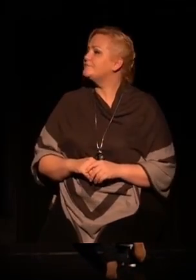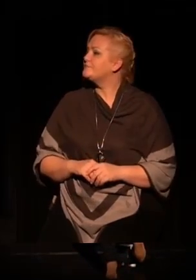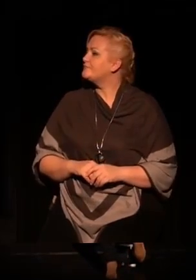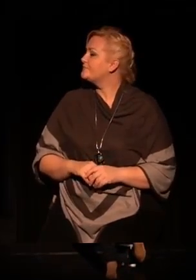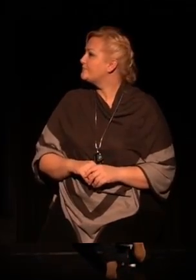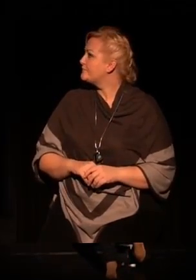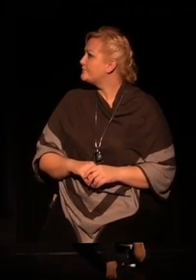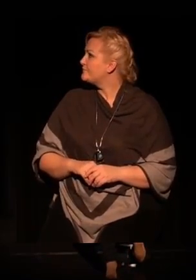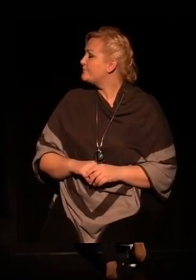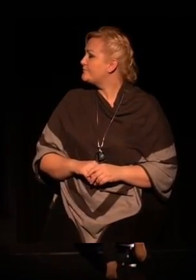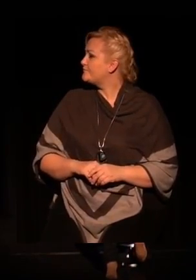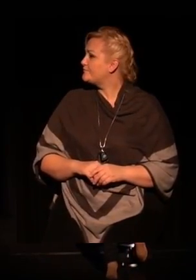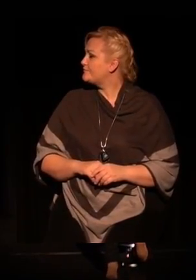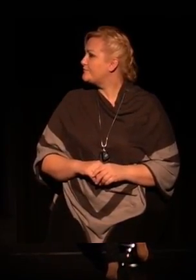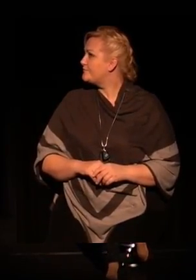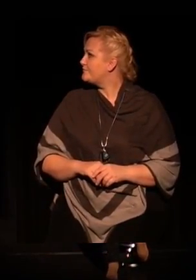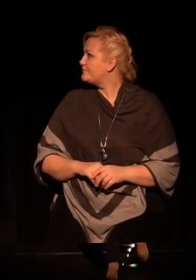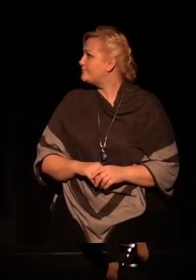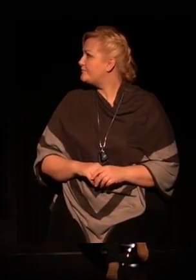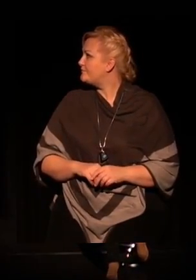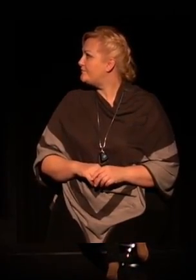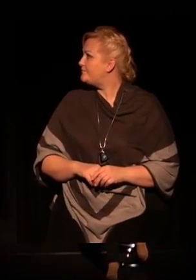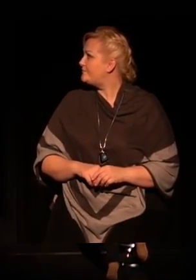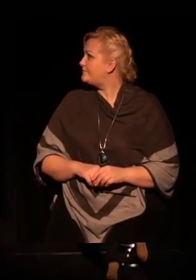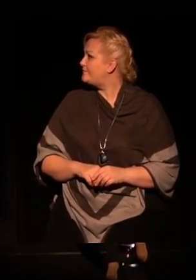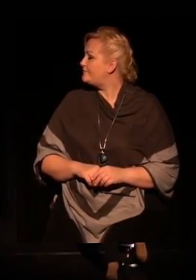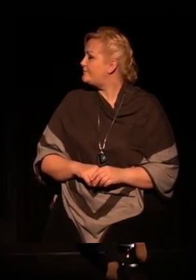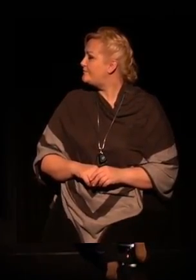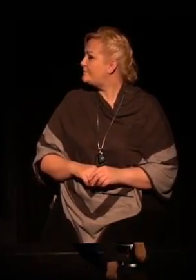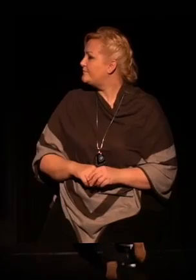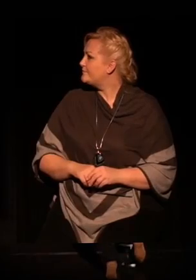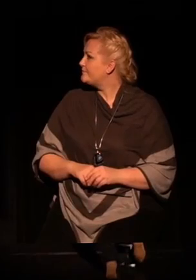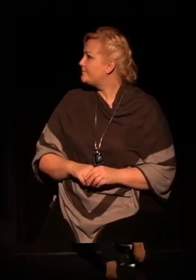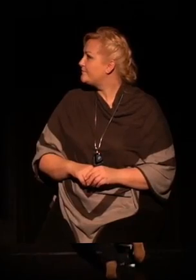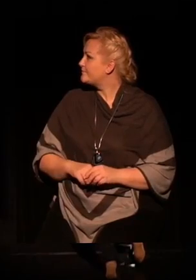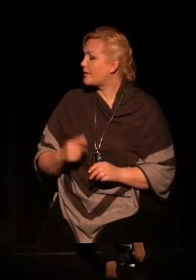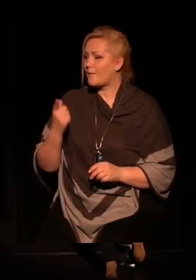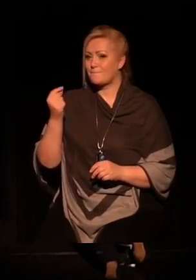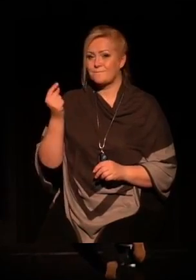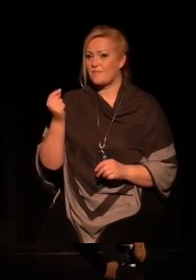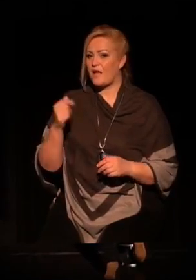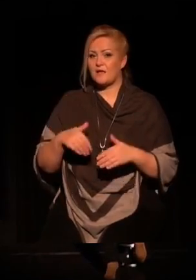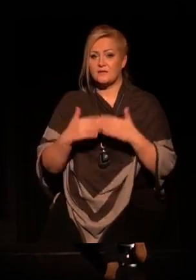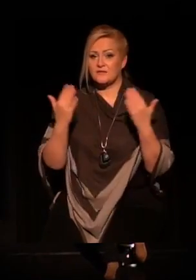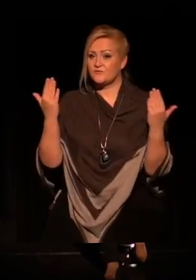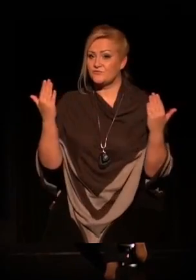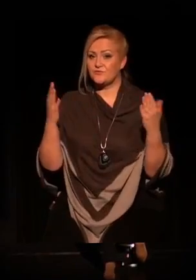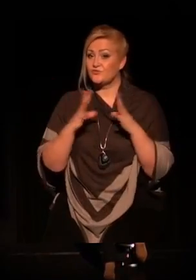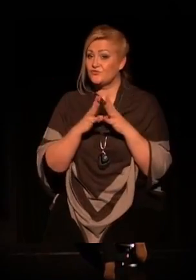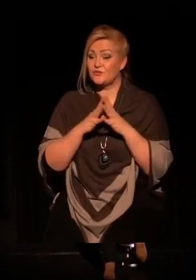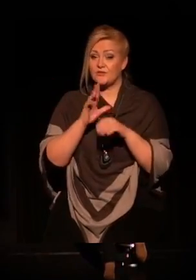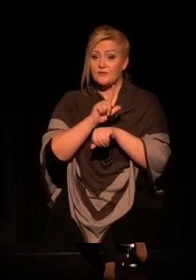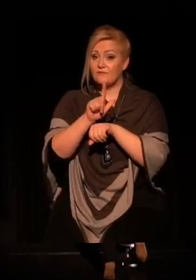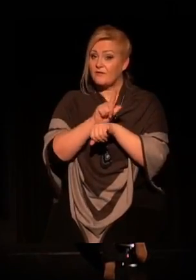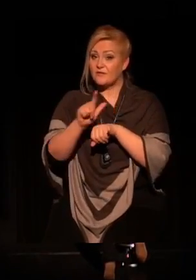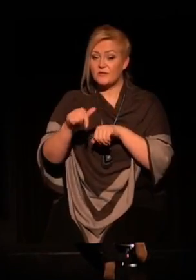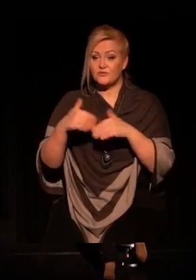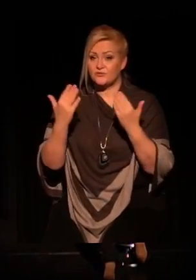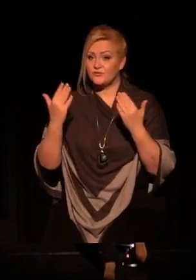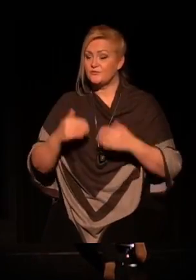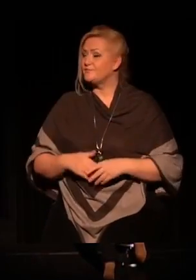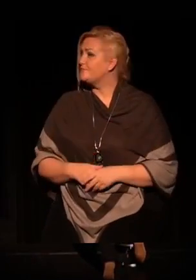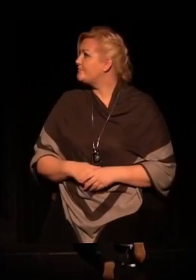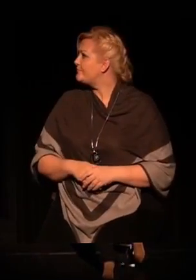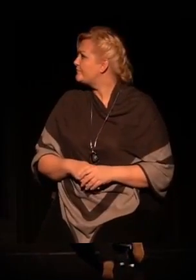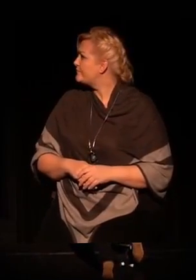wtedy, kiedy my tam jesteśmy, proszę dać głośniej, jest kilka tylko dni, czyli około 10-12 dni.